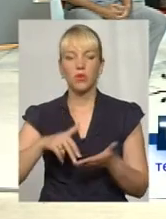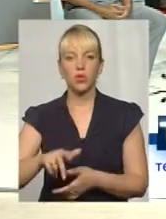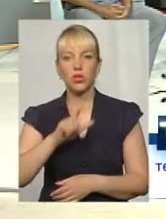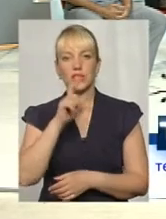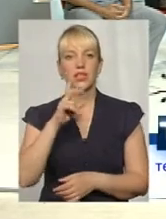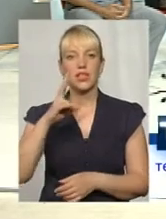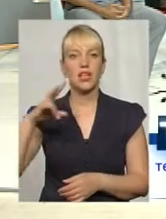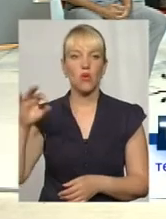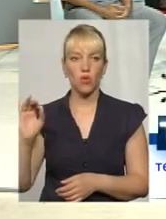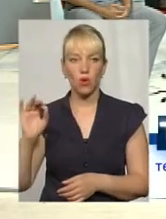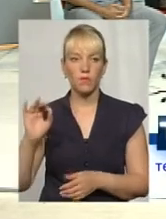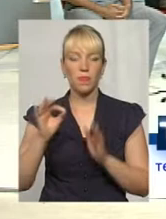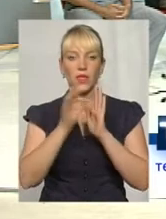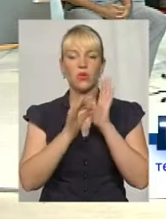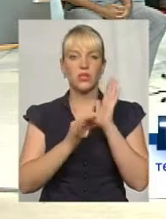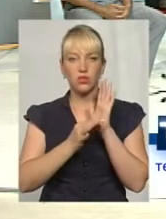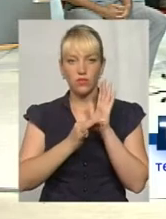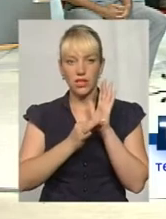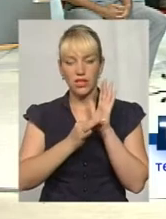зовнішнє незалежне оцінювання